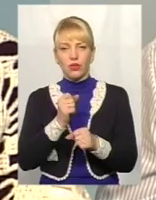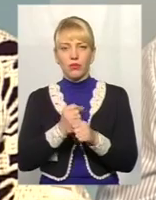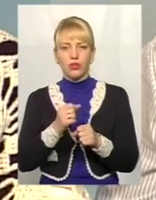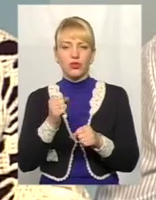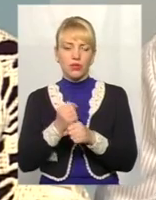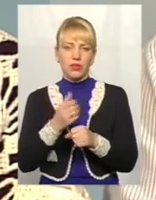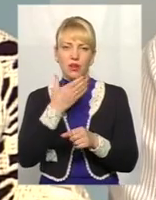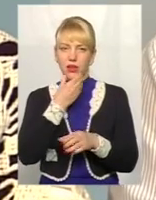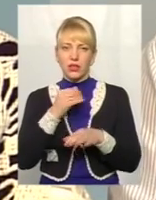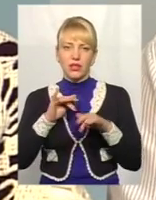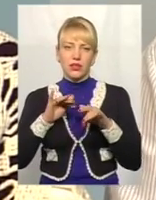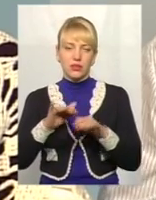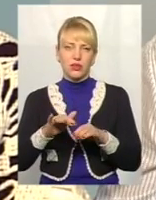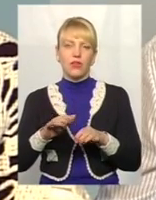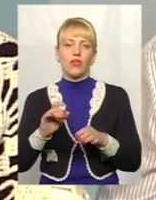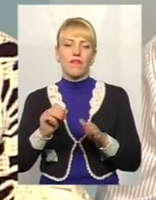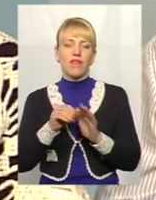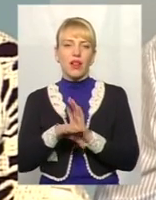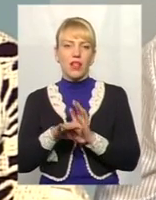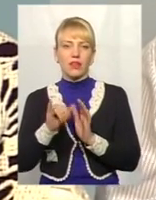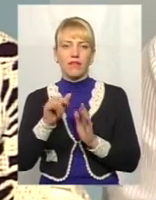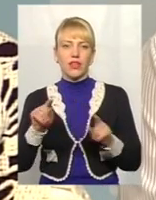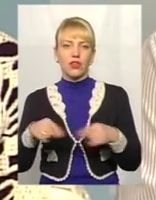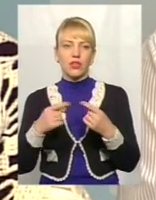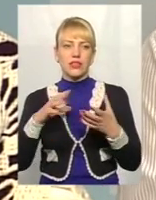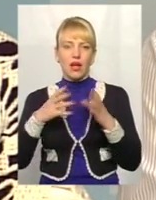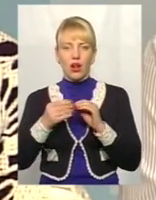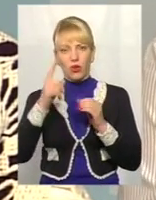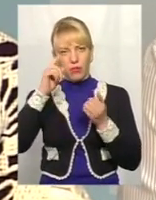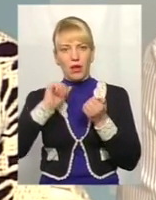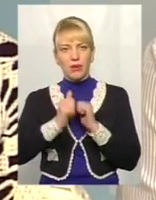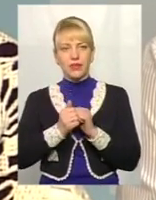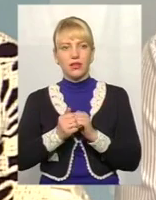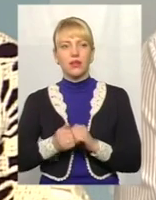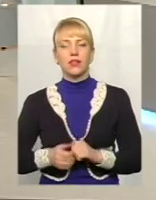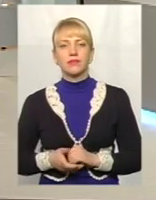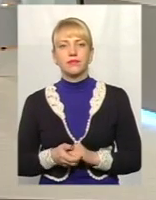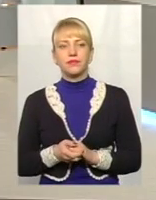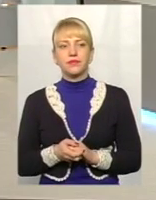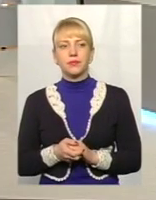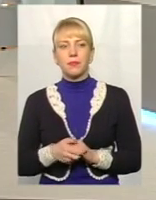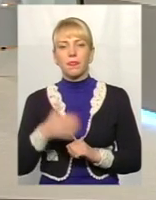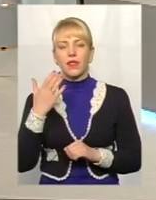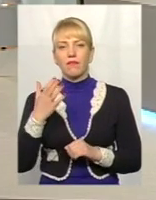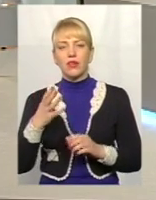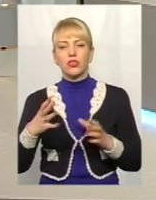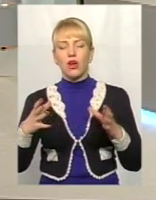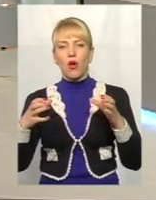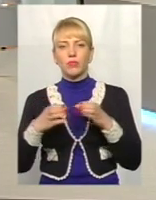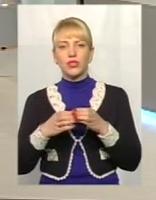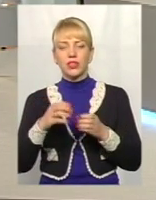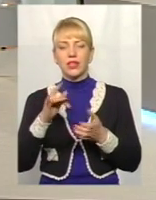добре діло і вклад в відновлення загальної пам'яті. До речі, ваш общинний центр